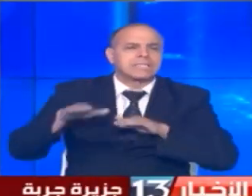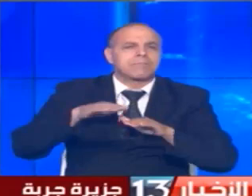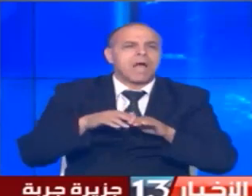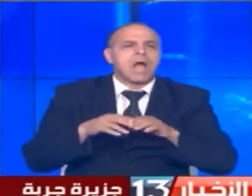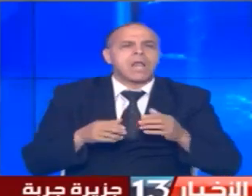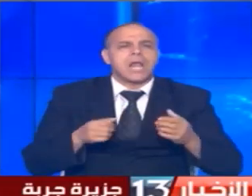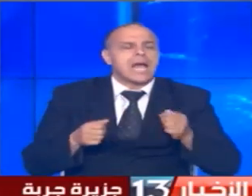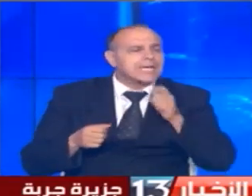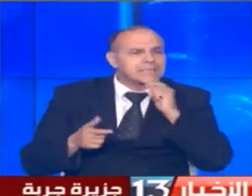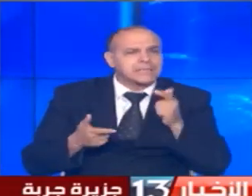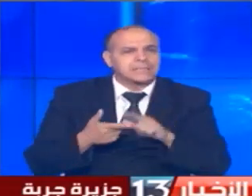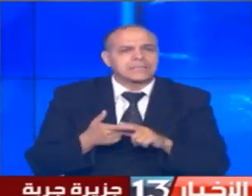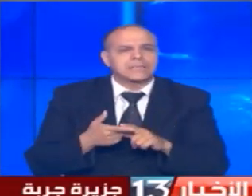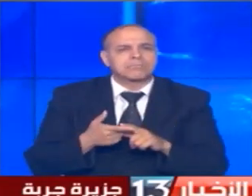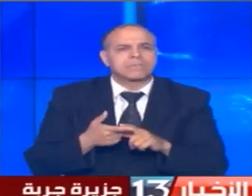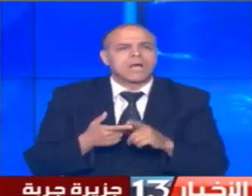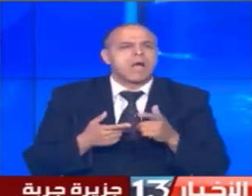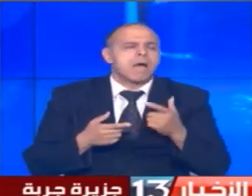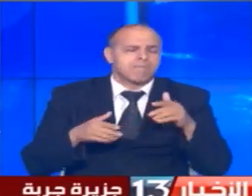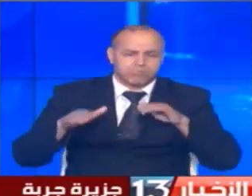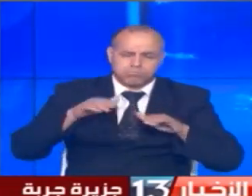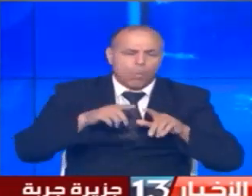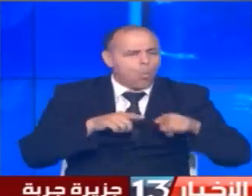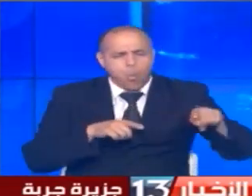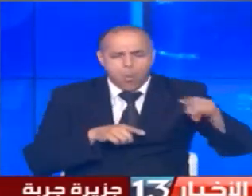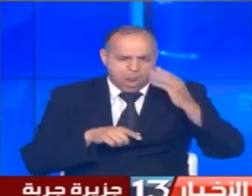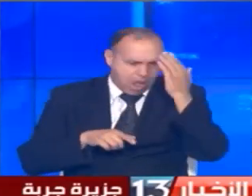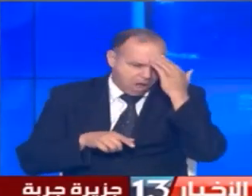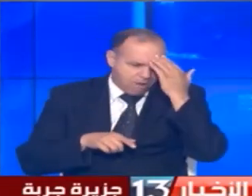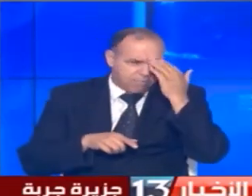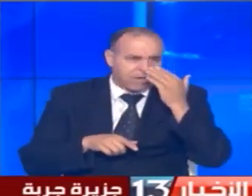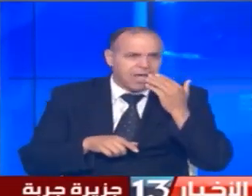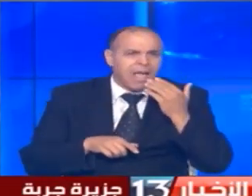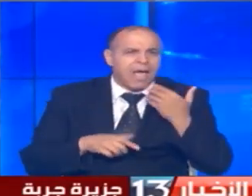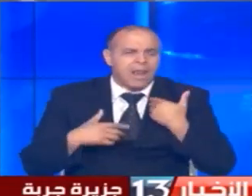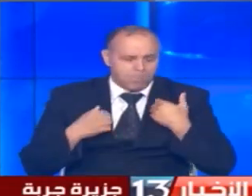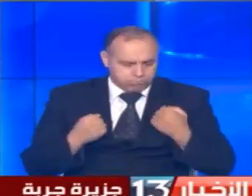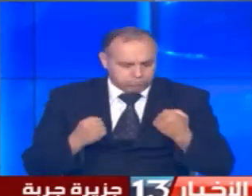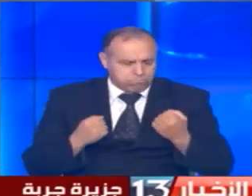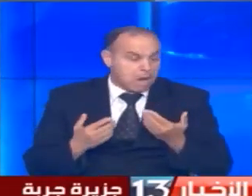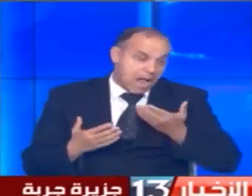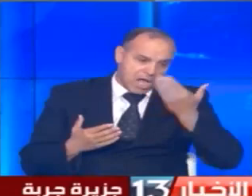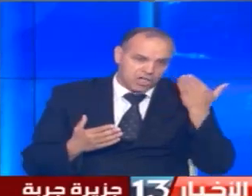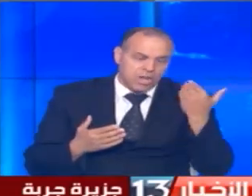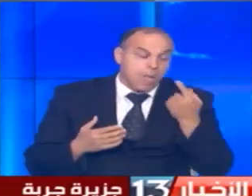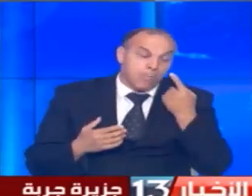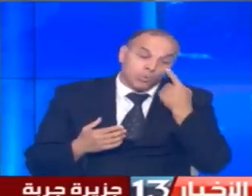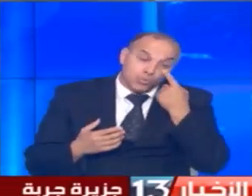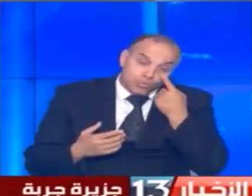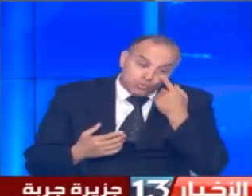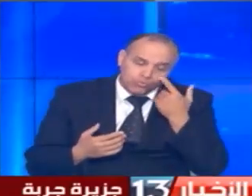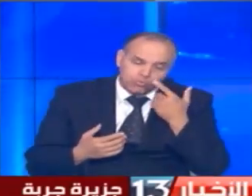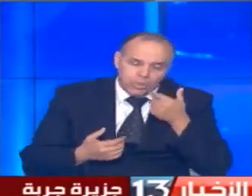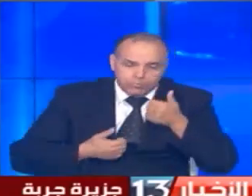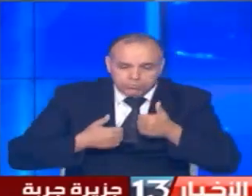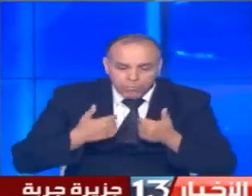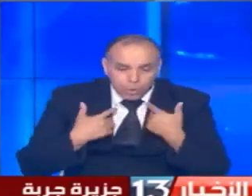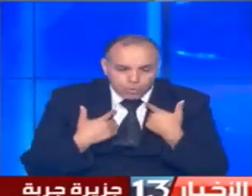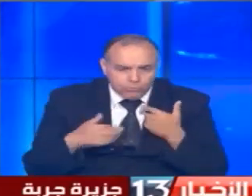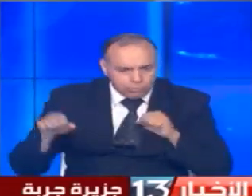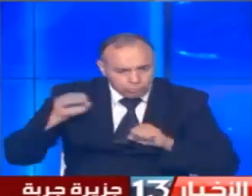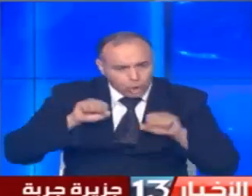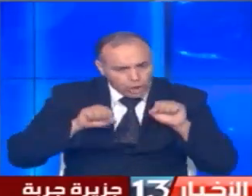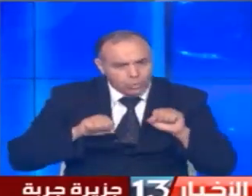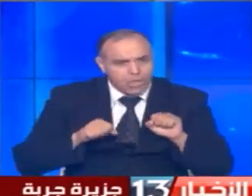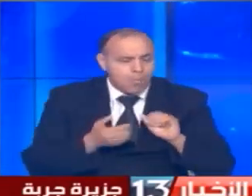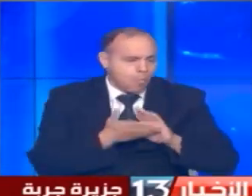الحديدية، في المياه المتجمدة، في بحر المونش، ما نعرفش الطاقة متاعي قداش توصل. حبيت نشوفها،